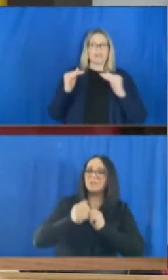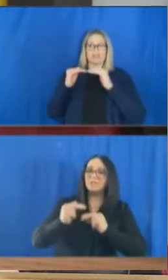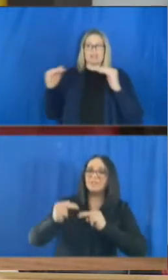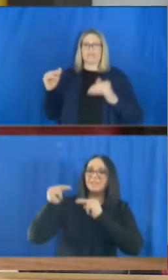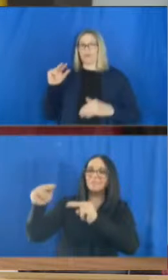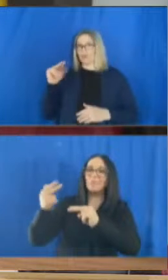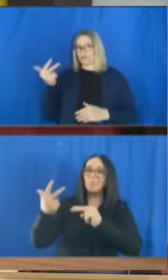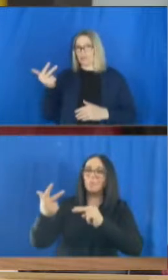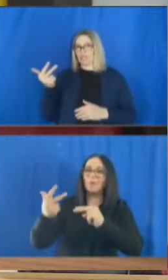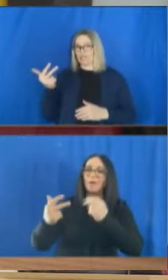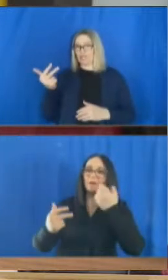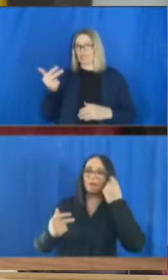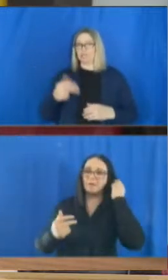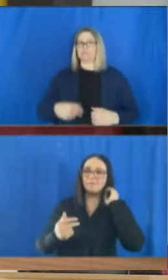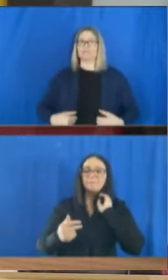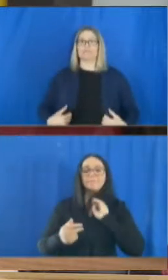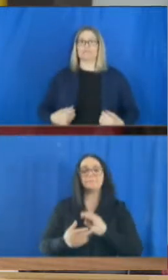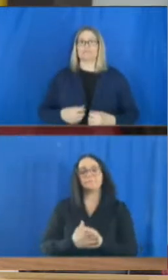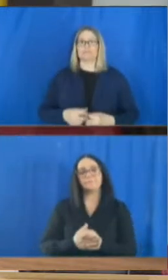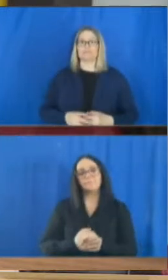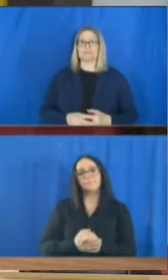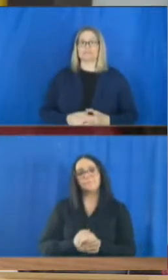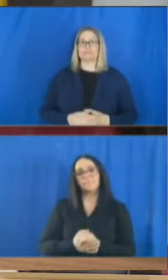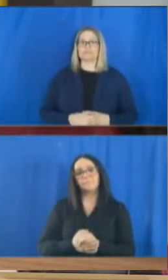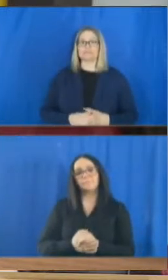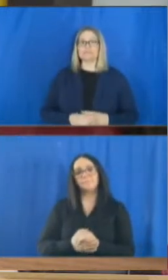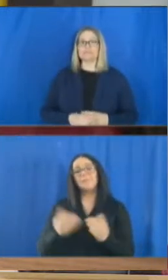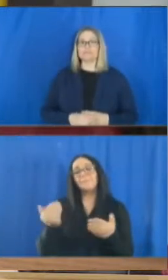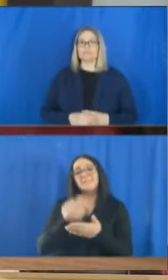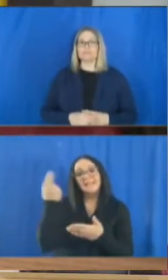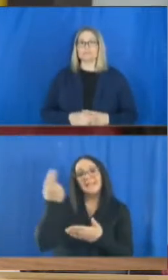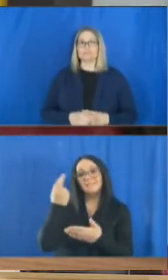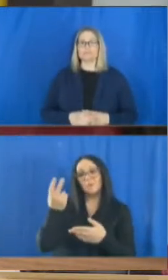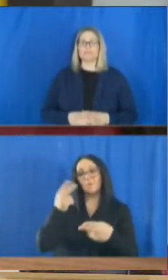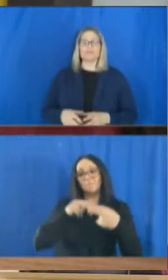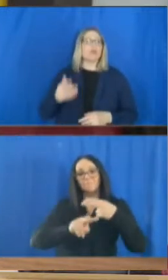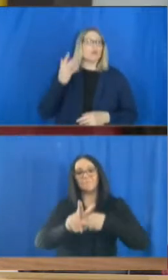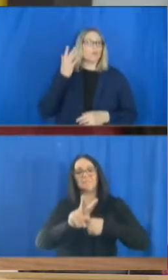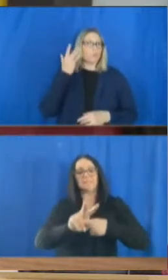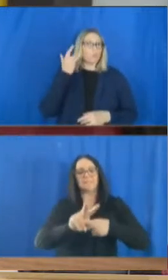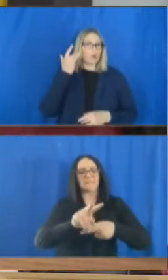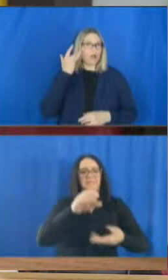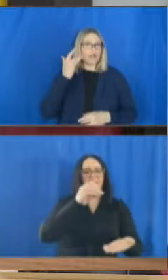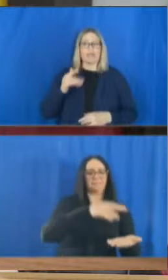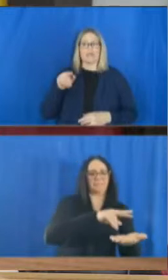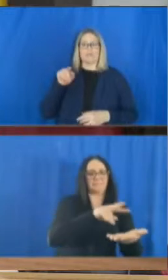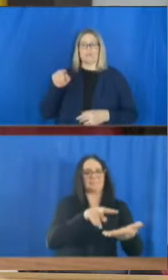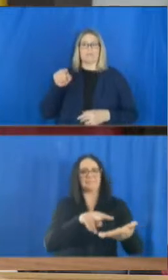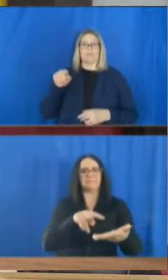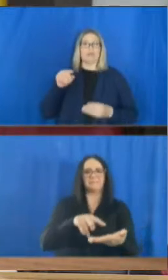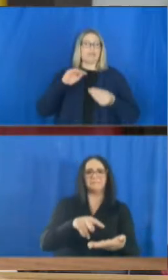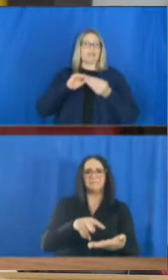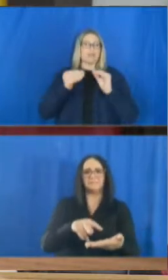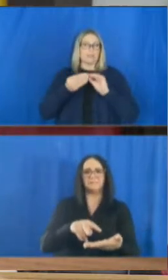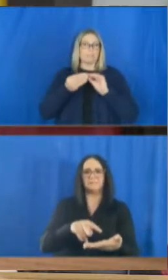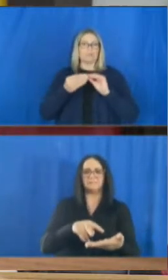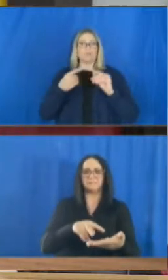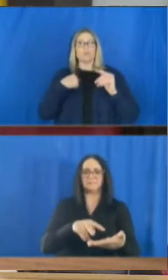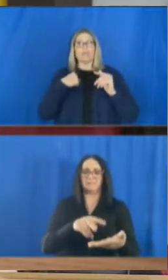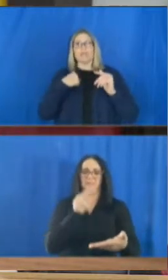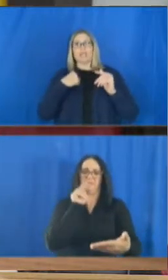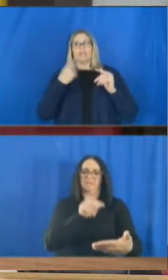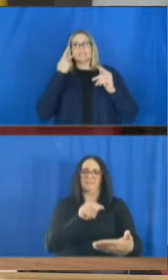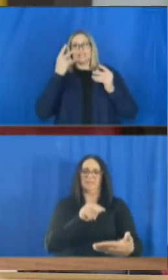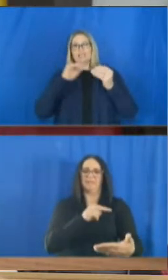hospitalisés. Et ça, c'était vraiment trop pour la capacité, avec les problèmes avec les ressources humaines et le nombre